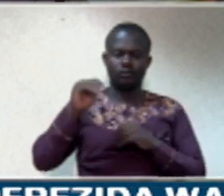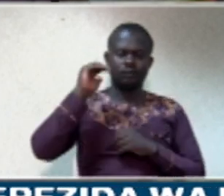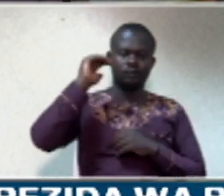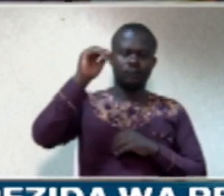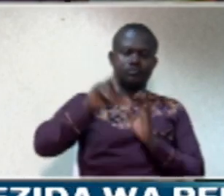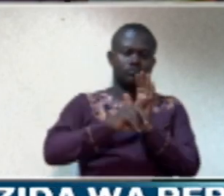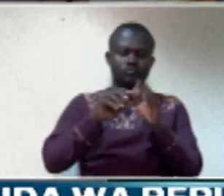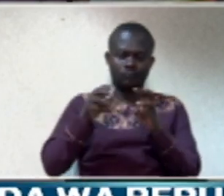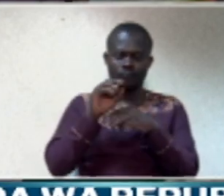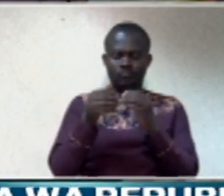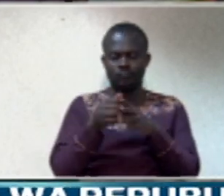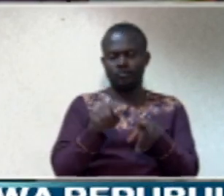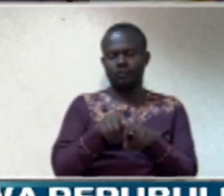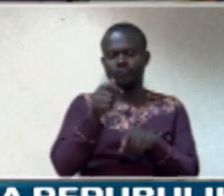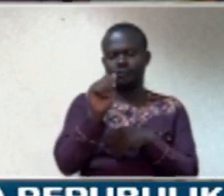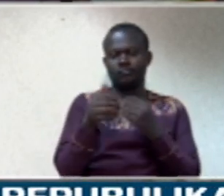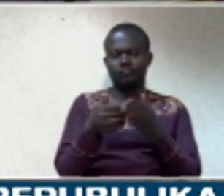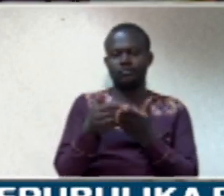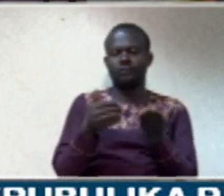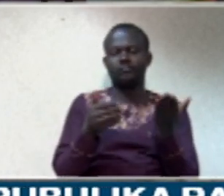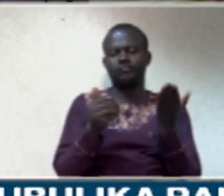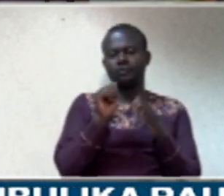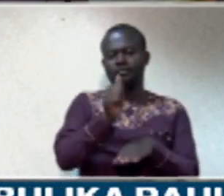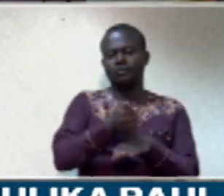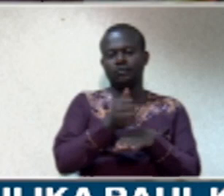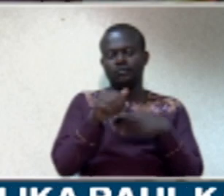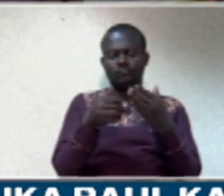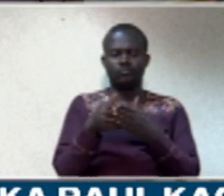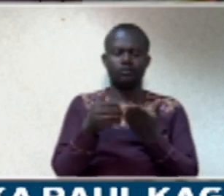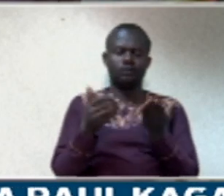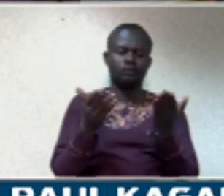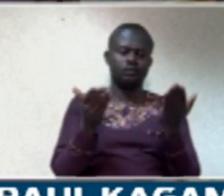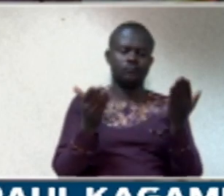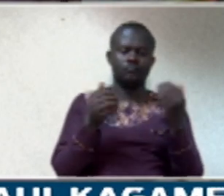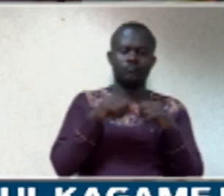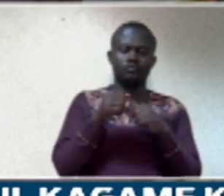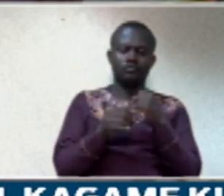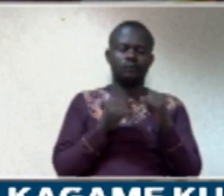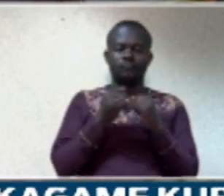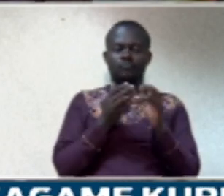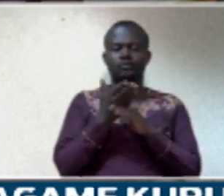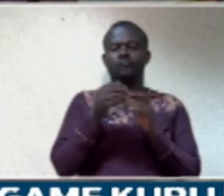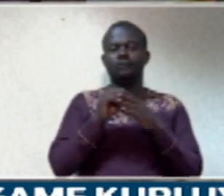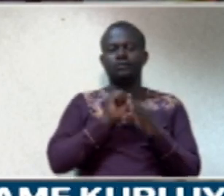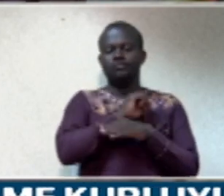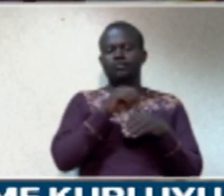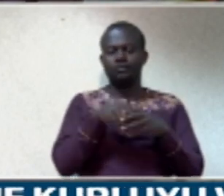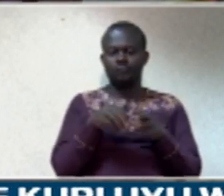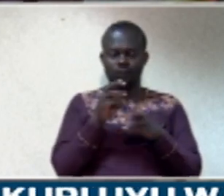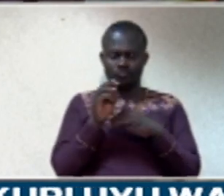y'amategeko ku buryo nabyo byagenwe ko amasezerano mpuzamahanga nayo yanyura muri Sena muri bwa